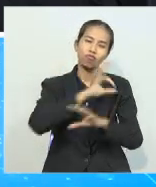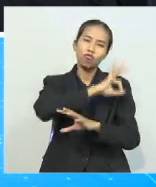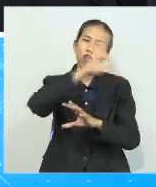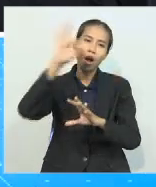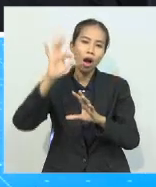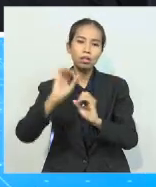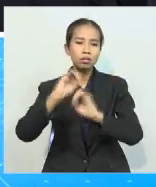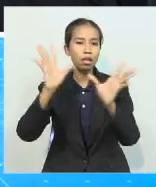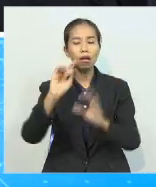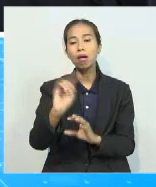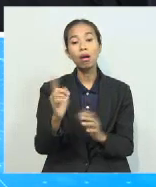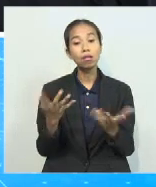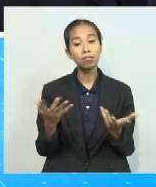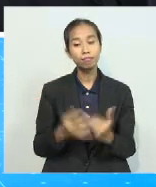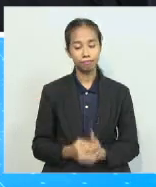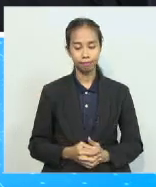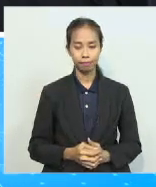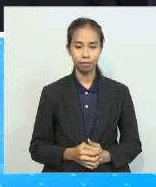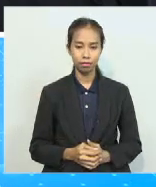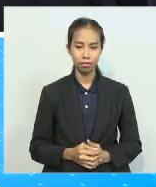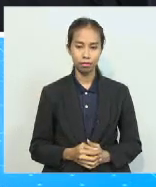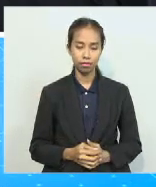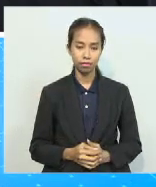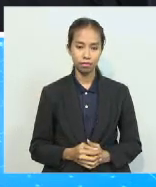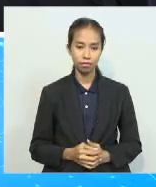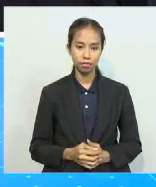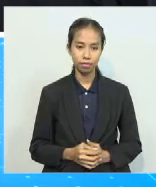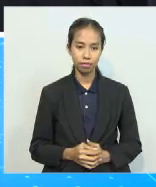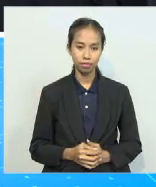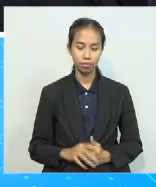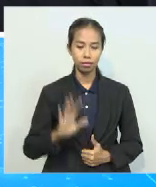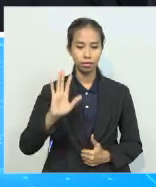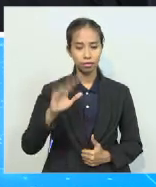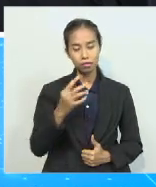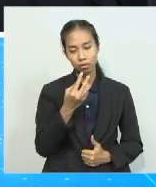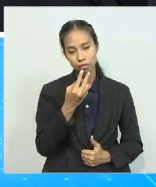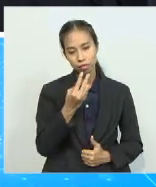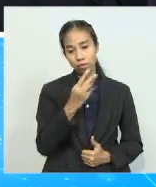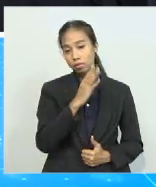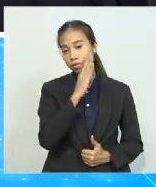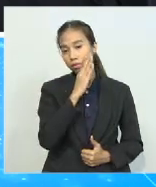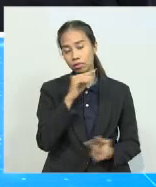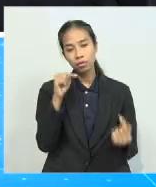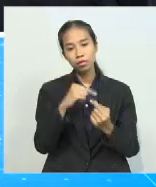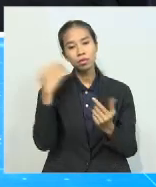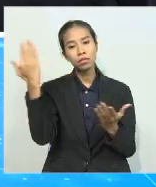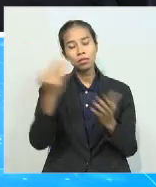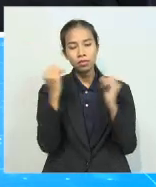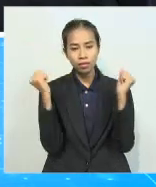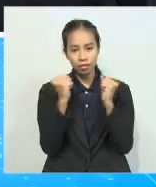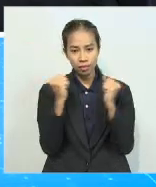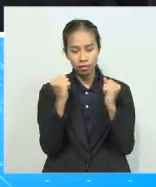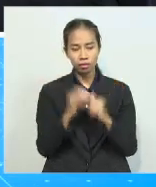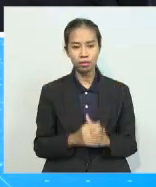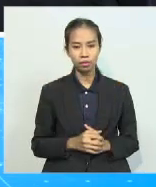ปกคลุมอยู่ทั่วไปอีกอะค่ะ คือลักษณะทั่วไปเนี่ยถ้าเป็นฤดูหนาวเนี่ยนะฮะลมหนาวลงมาเนี่ยส่